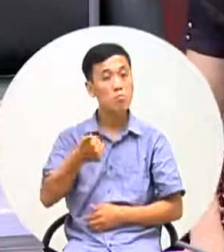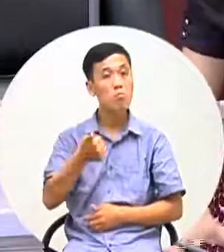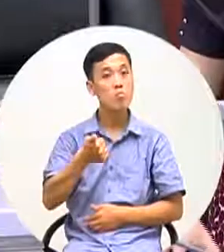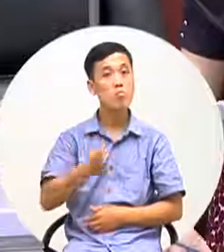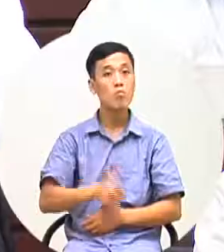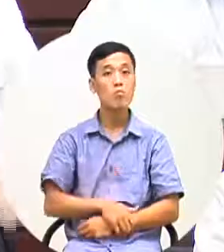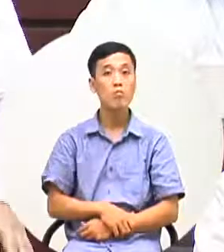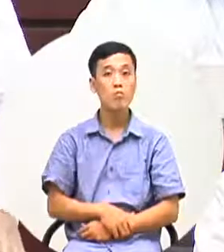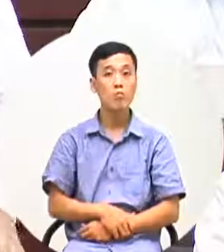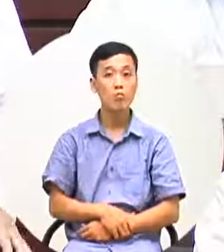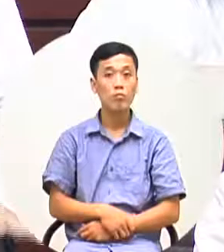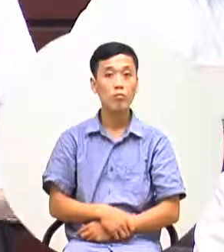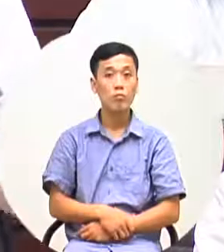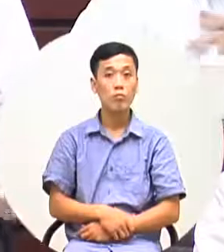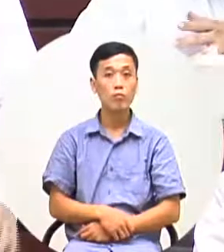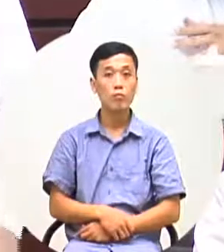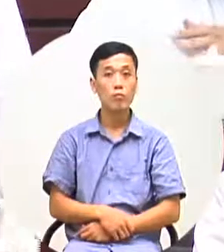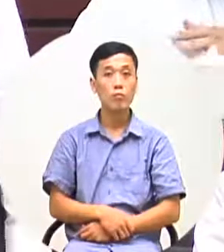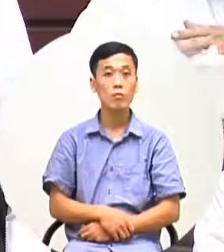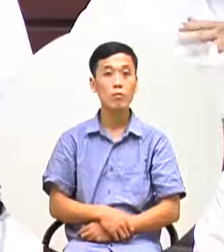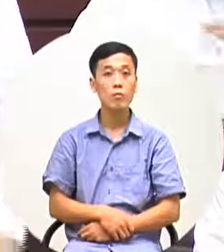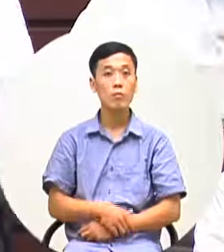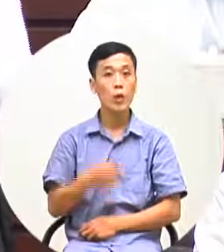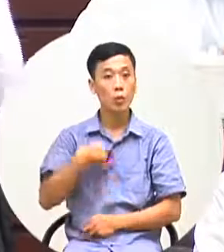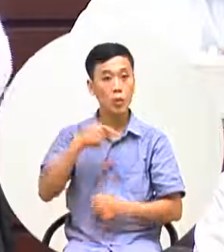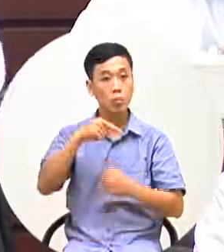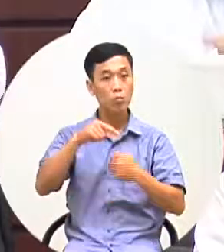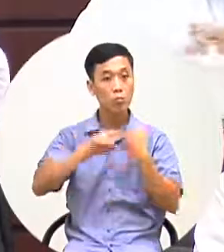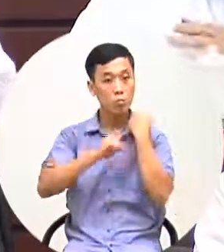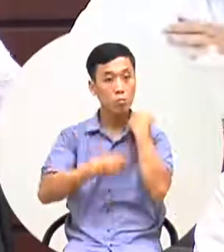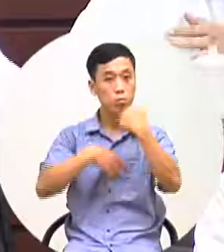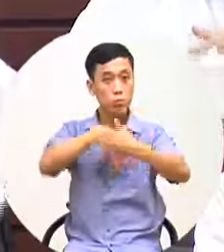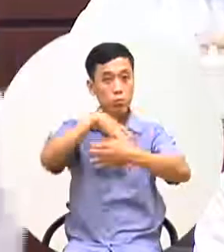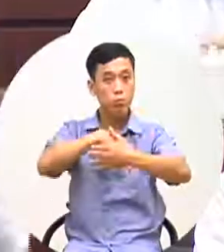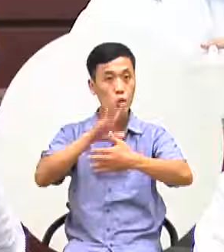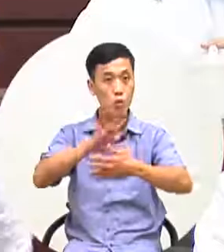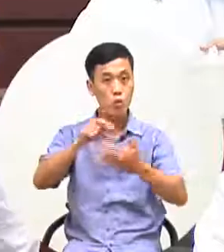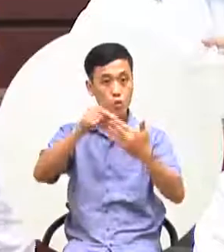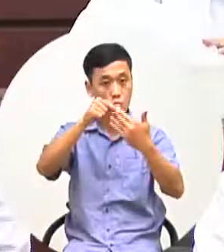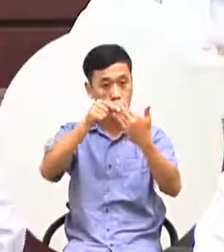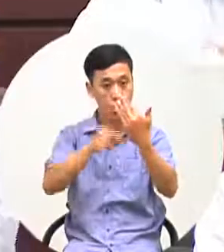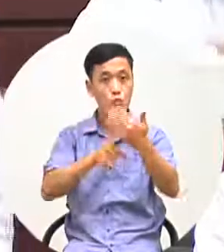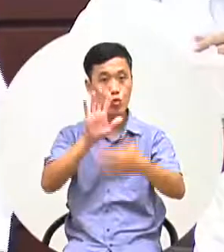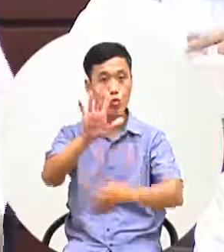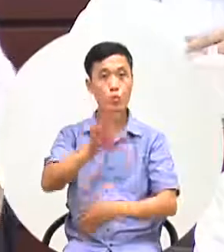对，在我们的办法里面就会有这些条文。